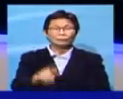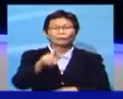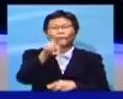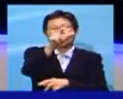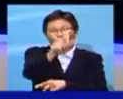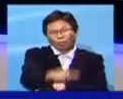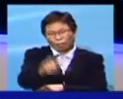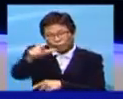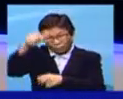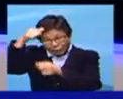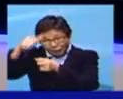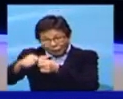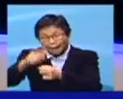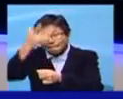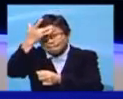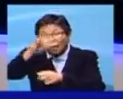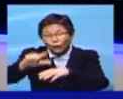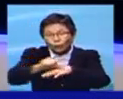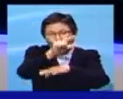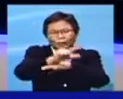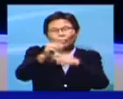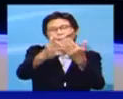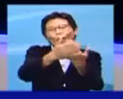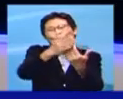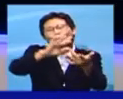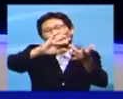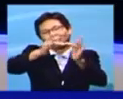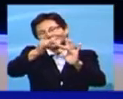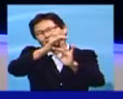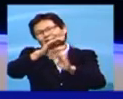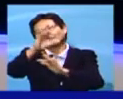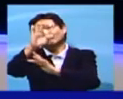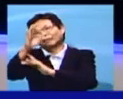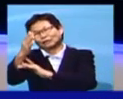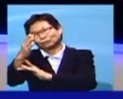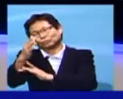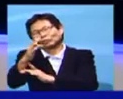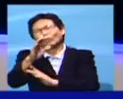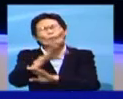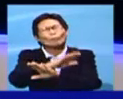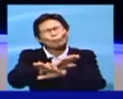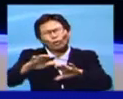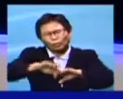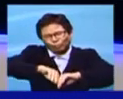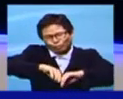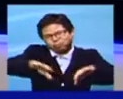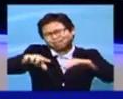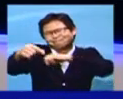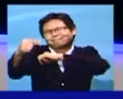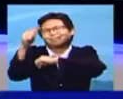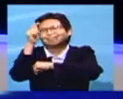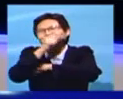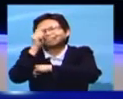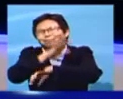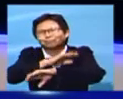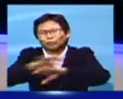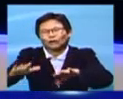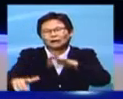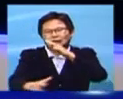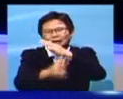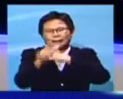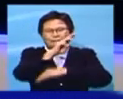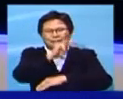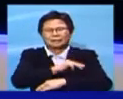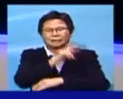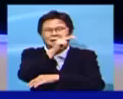cempedam supaya bijak menggunakan kemudahan internet dan media sosial bukannya untuk menyebar fitnah tegas timbalan menteri